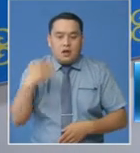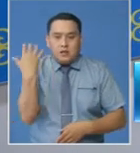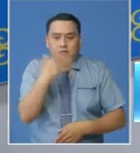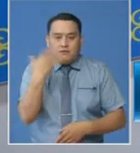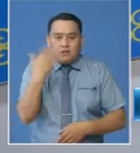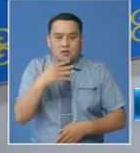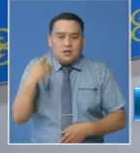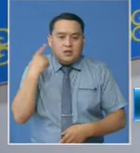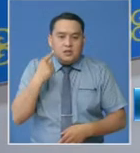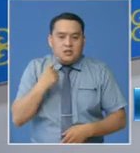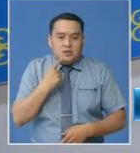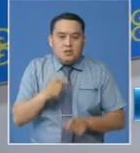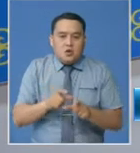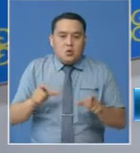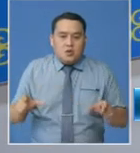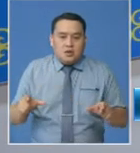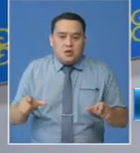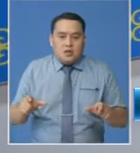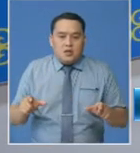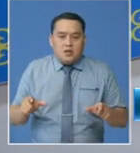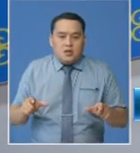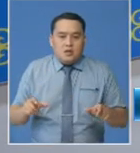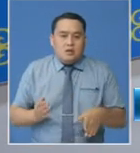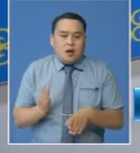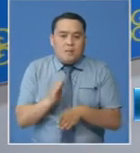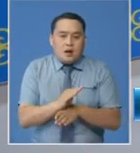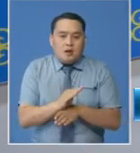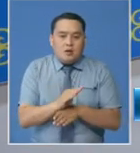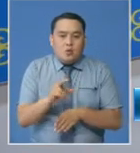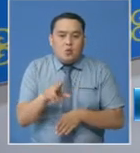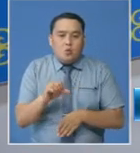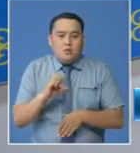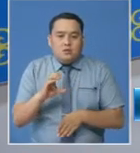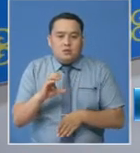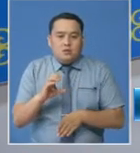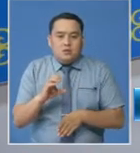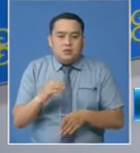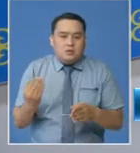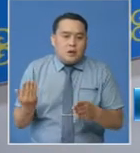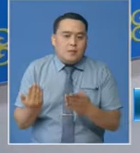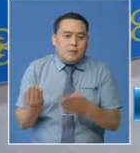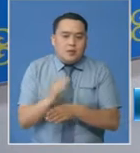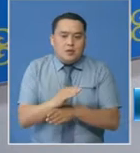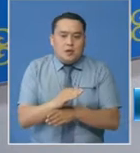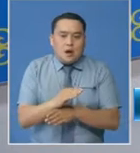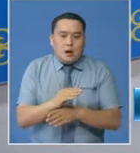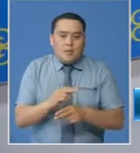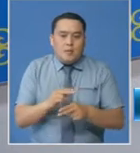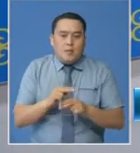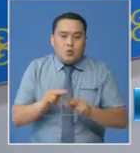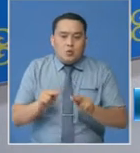невидящих, неслышащих людей, открывать дополнительные курсы для инклюзивного обучения. Не хватает